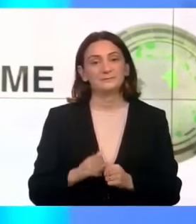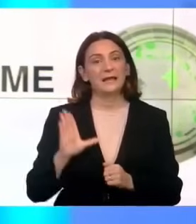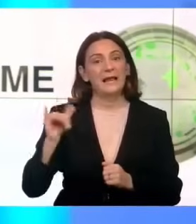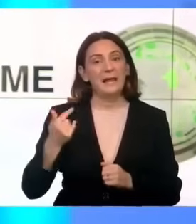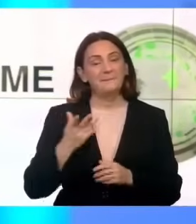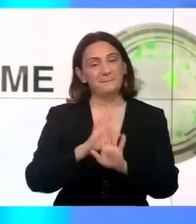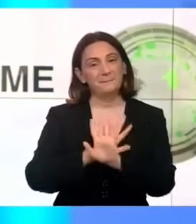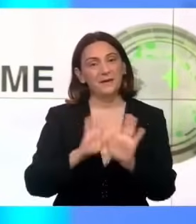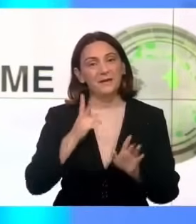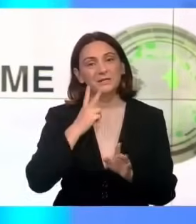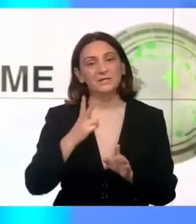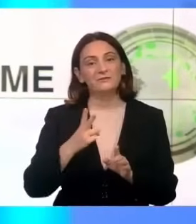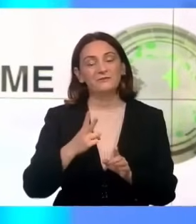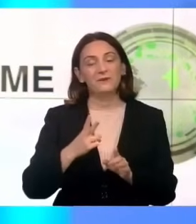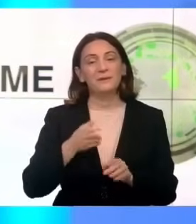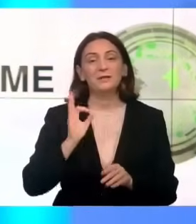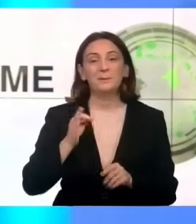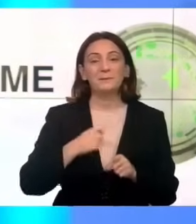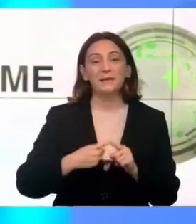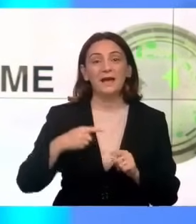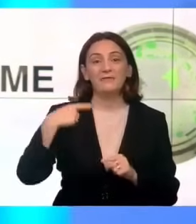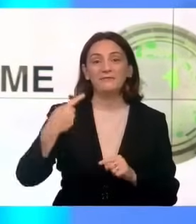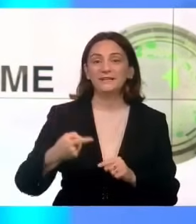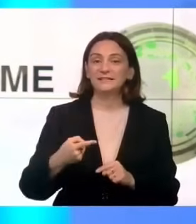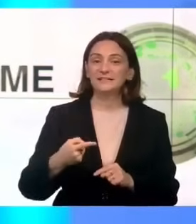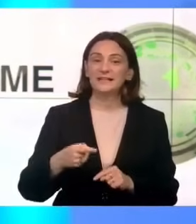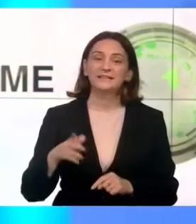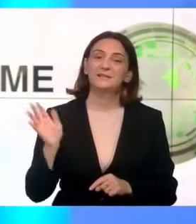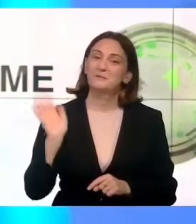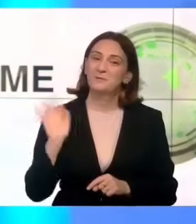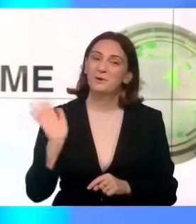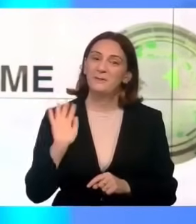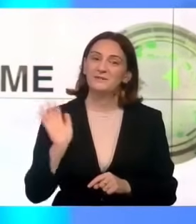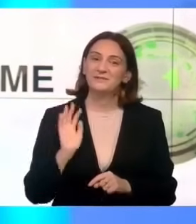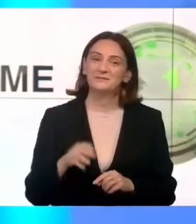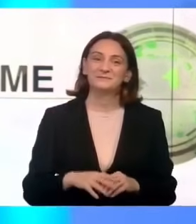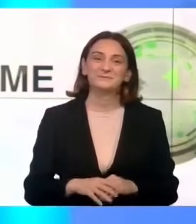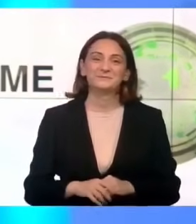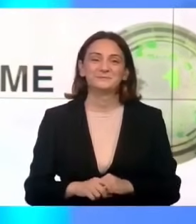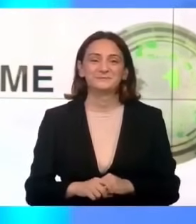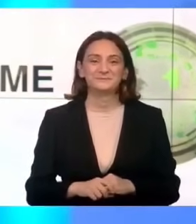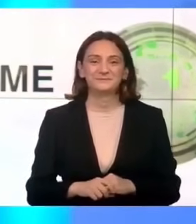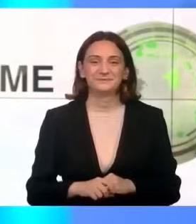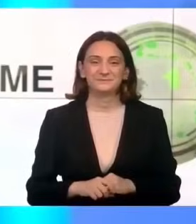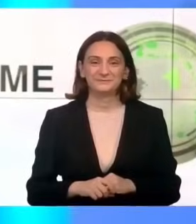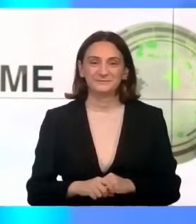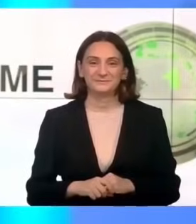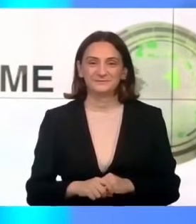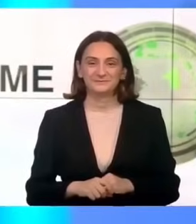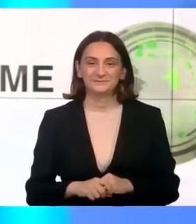Këtu kemi mbritur në fund të lajmeve të orës 15 në Top Channel, nderuar shikues. Ndajemi bashkë, miru pafshim.